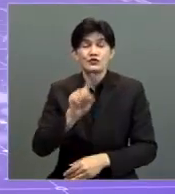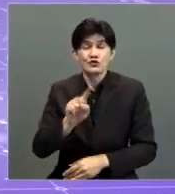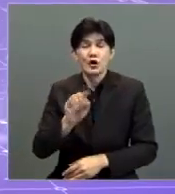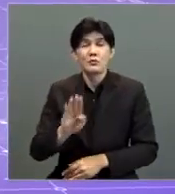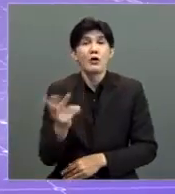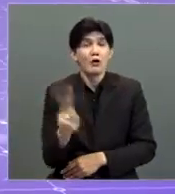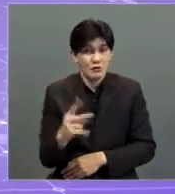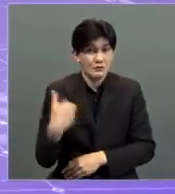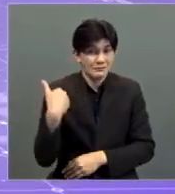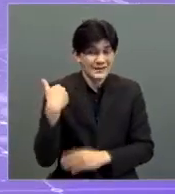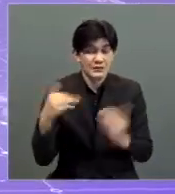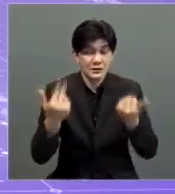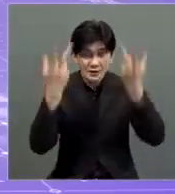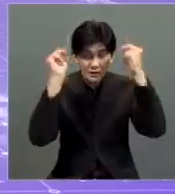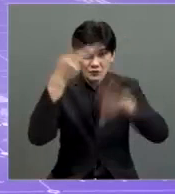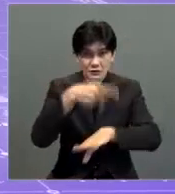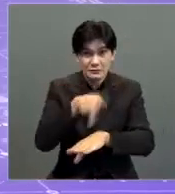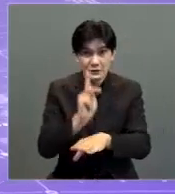นัดพิเศษด้วยเรื่องของมาตรการต่างๆทั้งมาตรการในการเยียวยาเพิ่มเติมมาตรการในการทำยังไงได้มันเข้มข้นมากยิ่งขึ้นเพื่อสกัดการระบาดในบ้านเราให้ดีที่สุดนะครับซึ่งนอกจากการชนของมาพึ่งแล้วขณะที่วันนี้เองก็มีการประชุมที่ศูนย์บริหารสัญญาการโควิช19